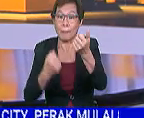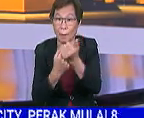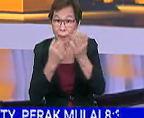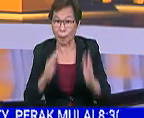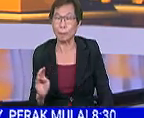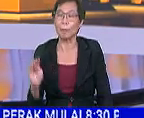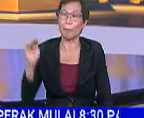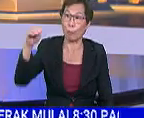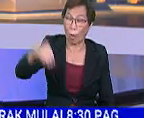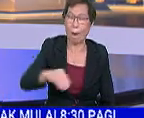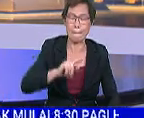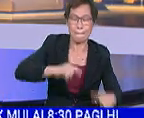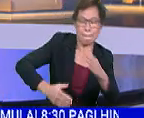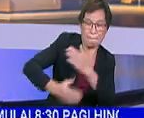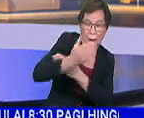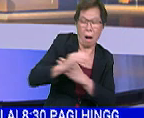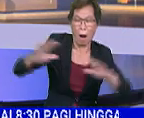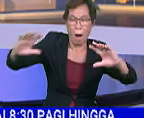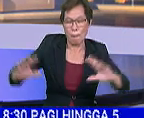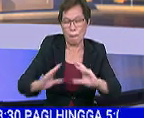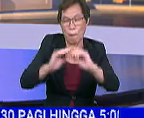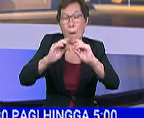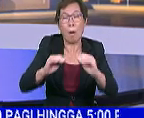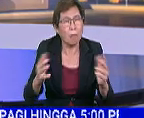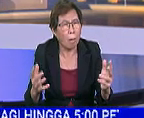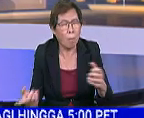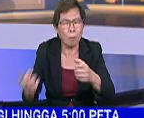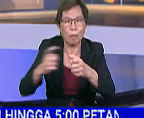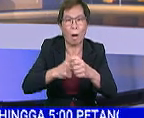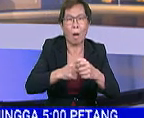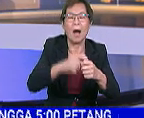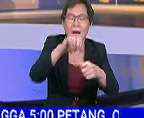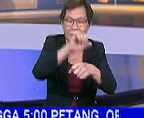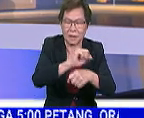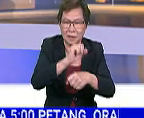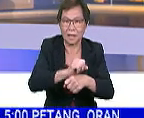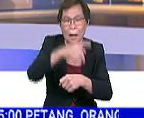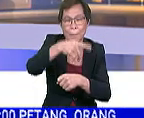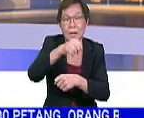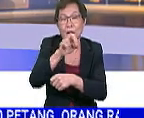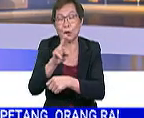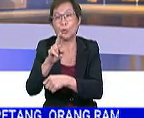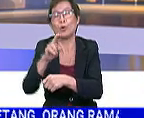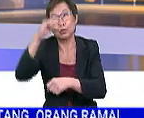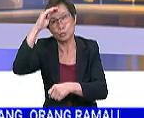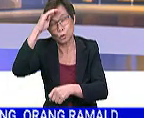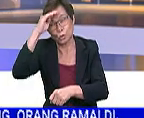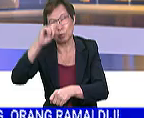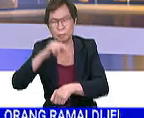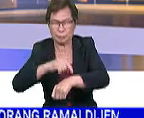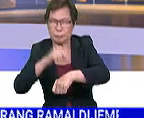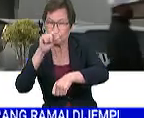Johor pagi tadi perjumpaan tertutup itu berkaitan gerak kerja pilihan Raya umum pru dewan Negeri Johor akan